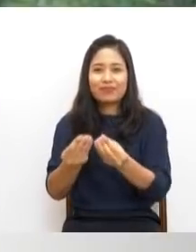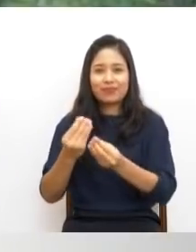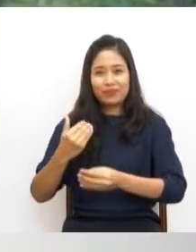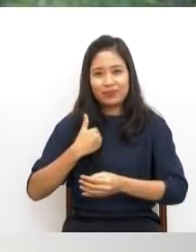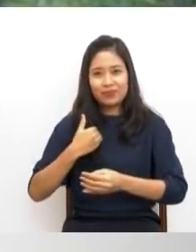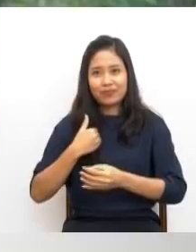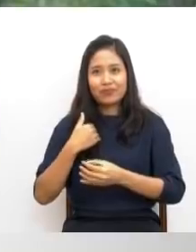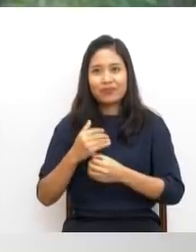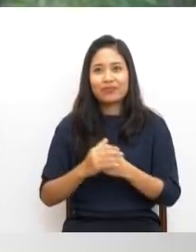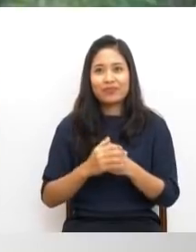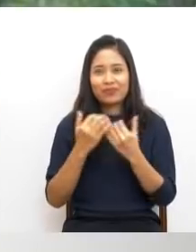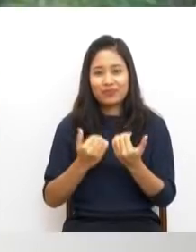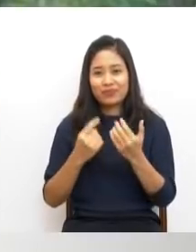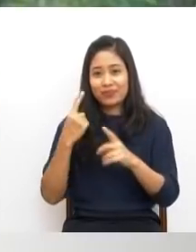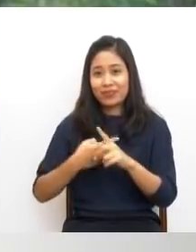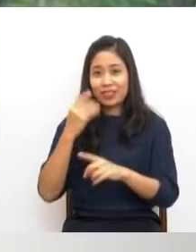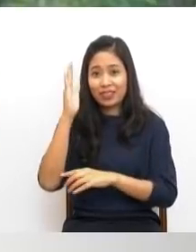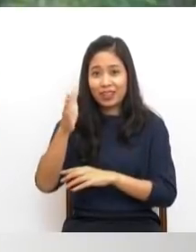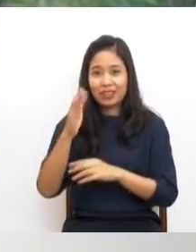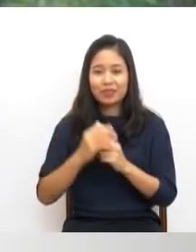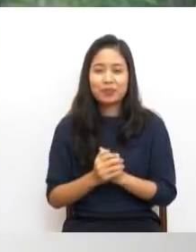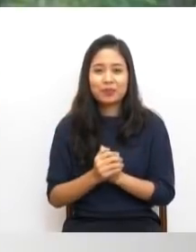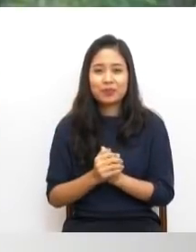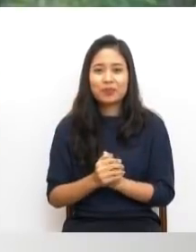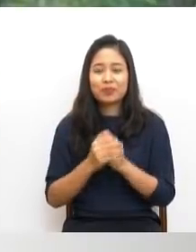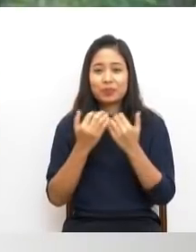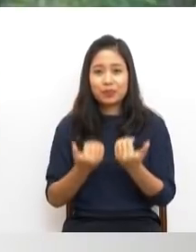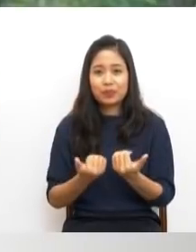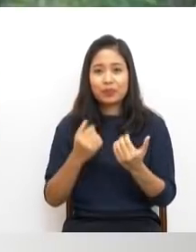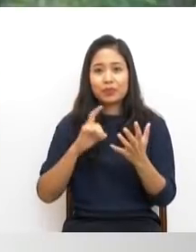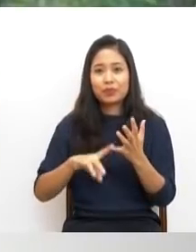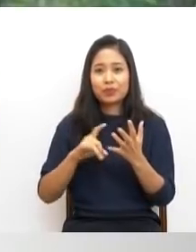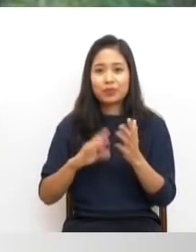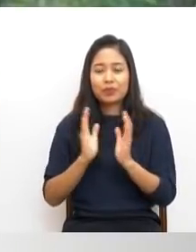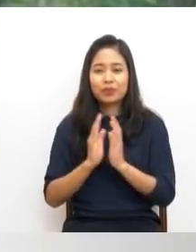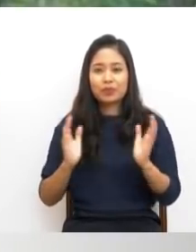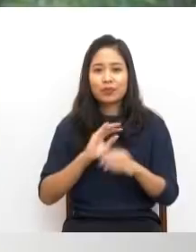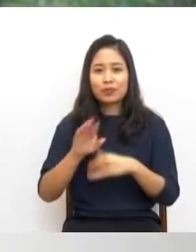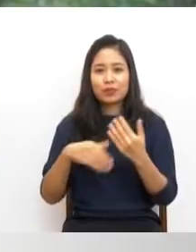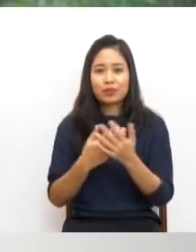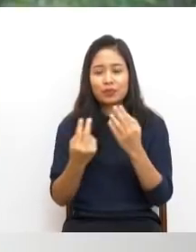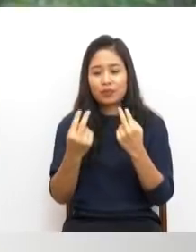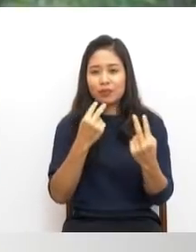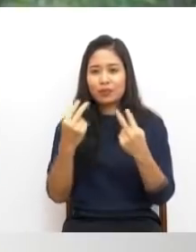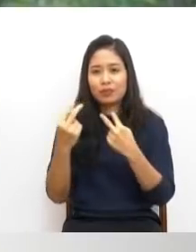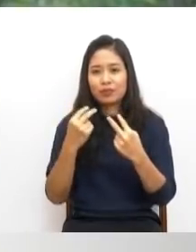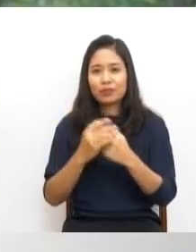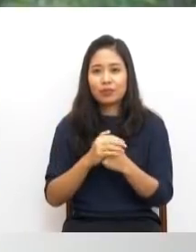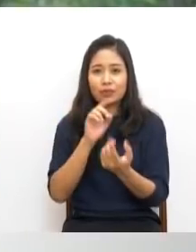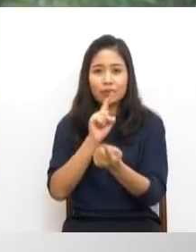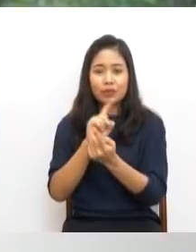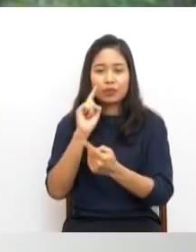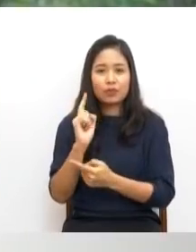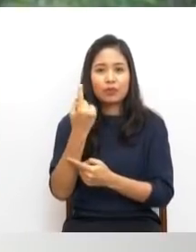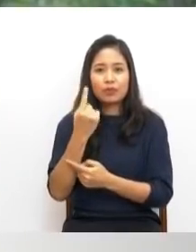าศผลให้ได้ทราบกันในช่วงเดือนหน้าค่ะมาจนถึงช่วงสุดท้ายของรายการแล้วขอบคุณทุกท่านสำหรับการติดตามรับชมนะคะเราจะกลับมาพบกันอีก